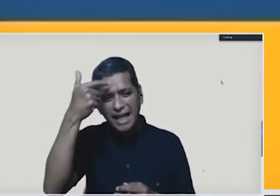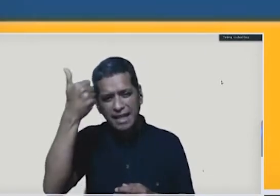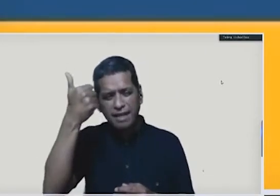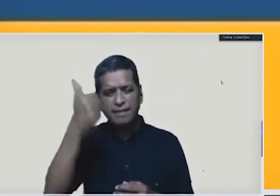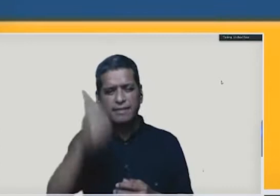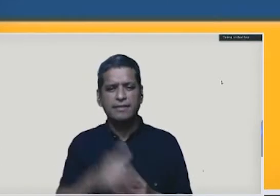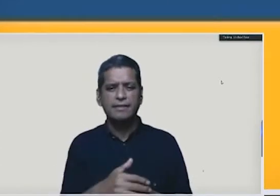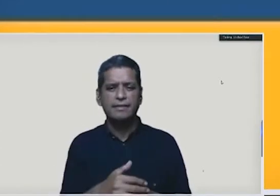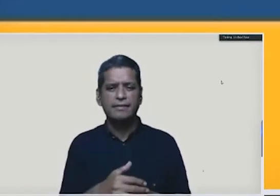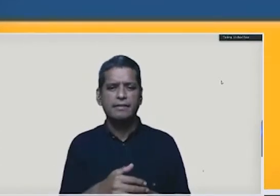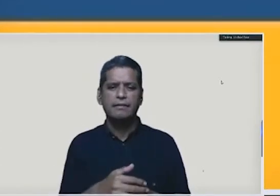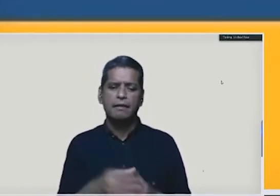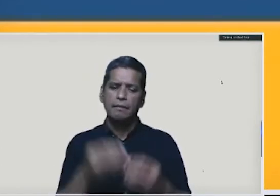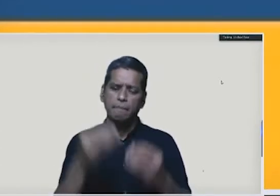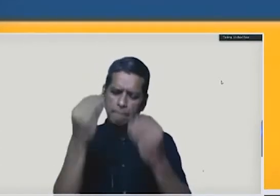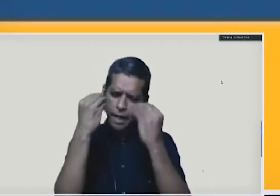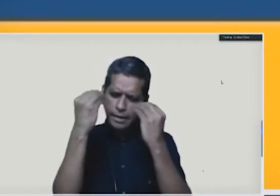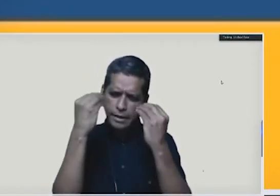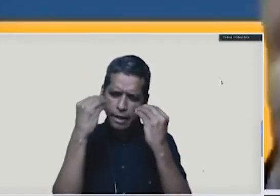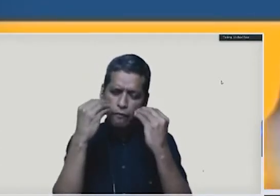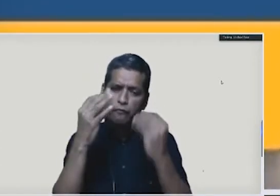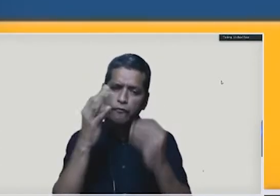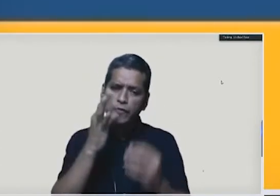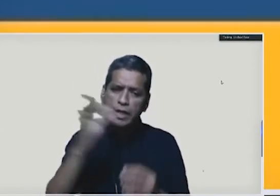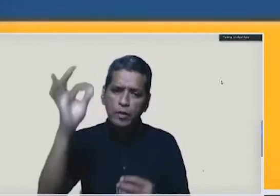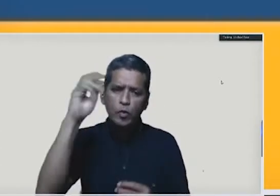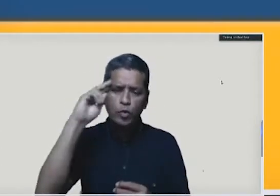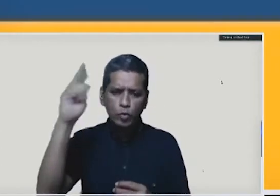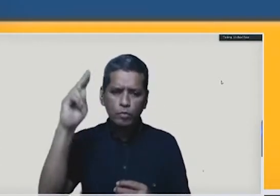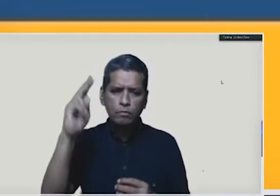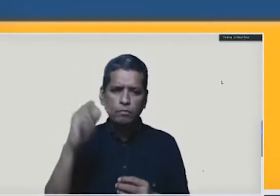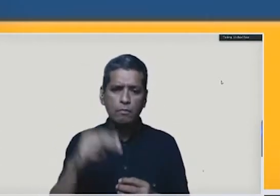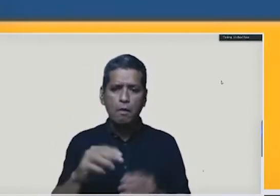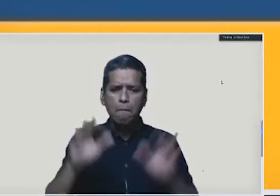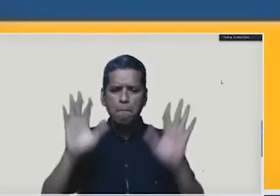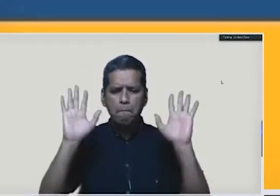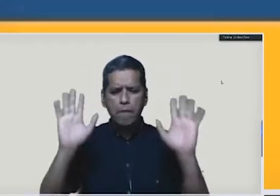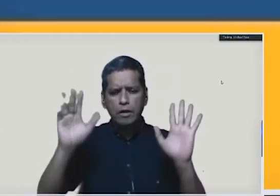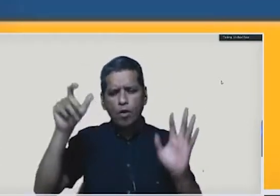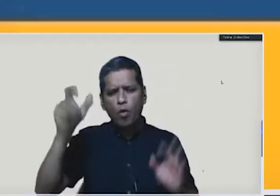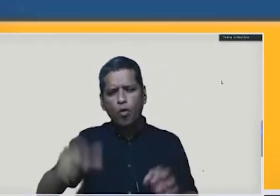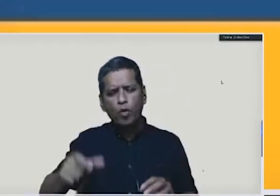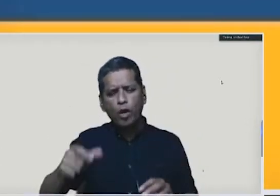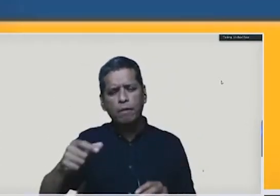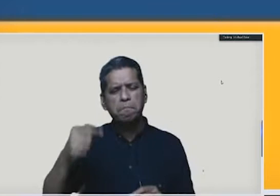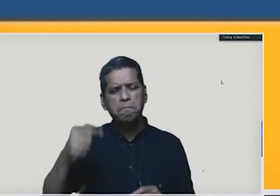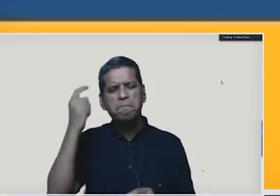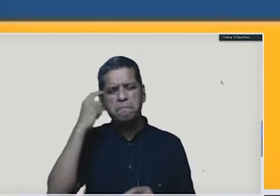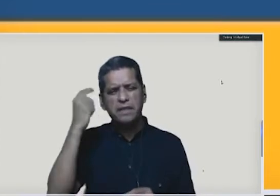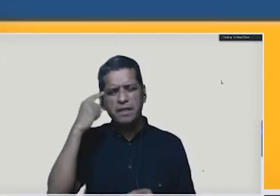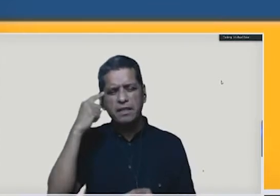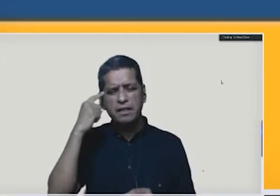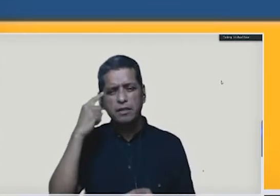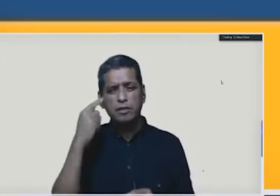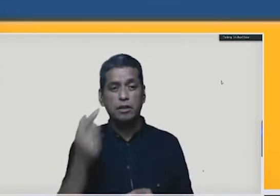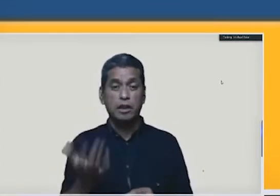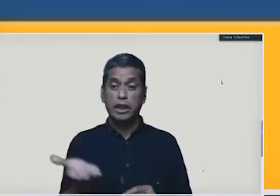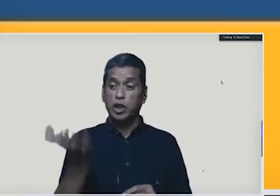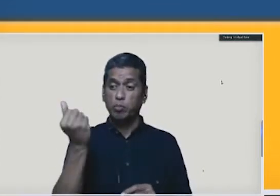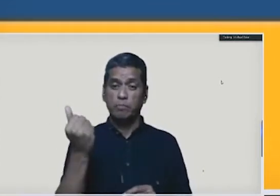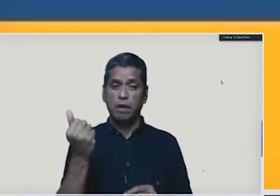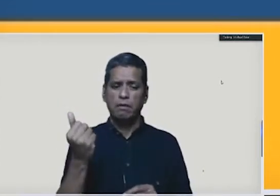pelajaran firman Tuhan oleh karena banyak orang berpikir bahwa hidupnya sedang menuju kepada kehancuran